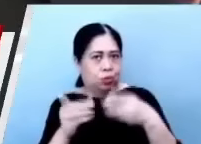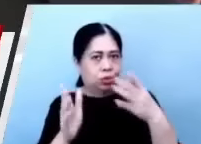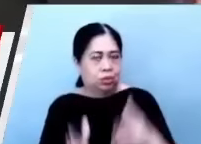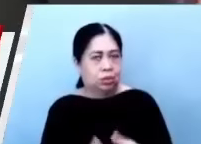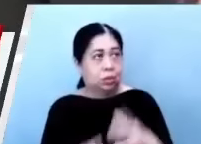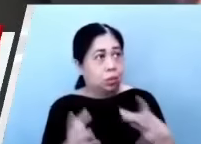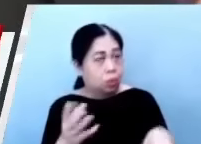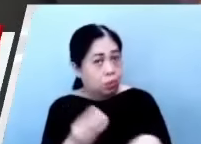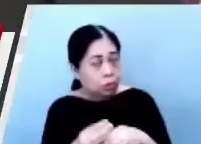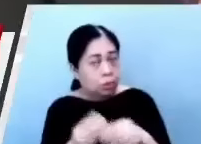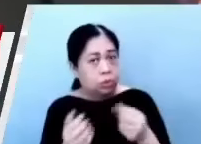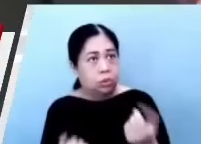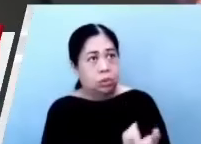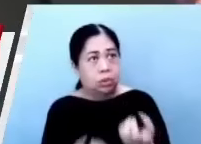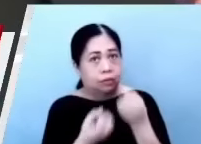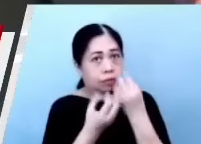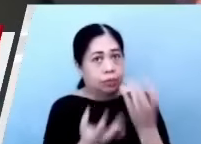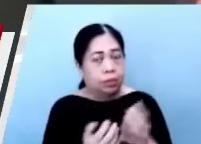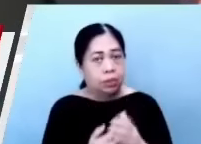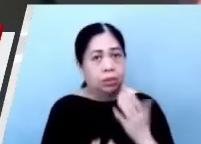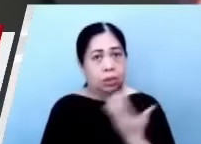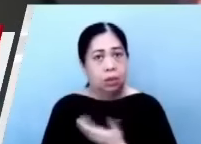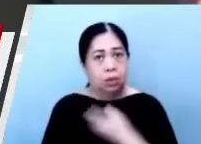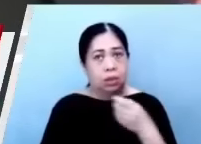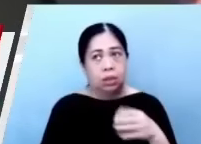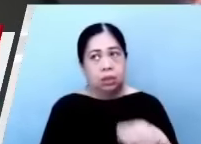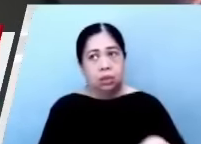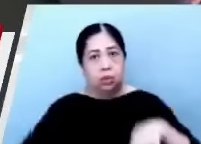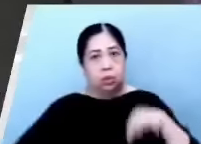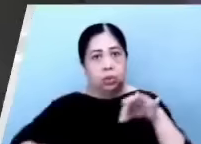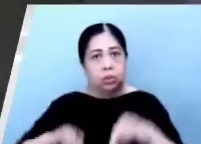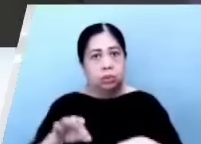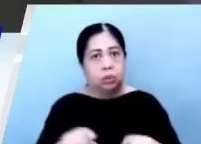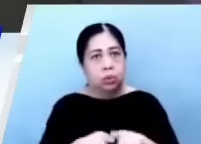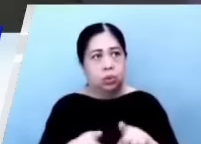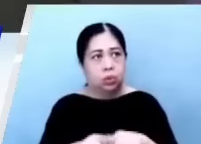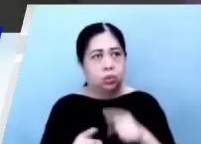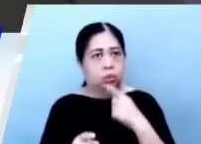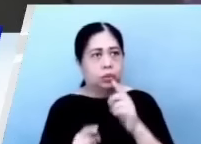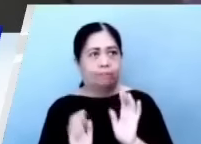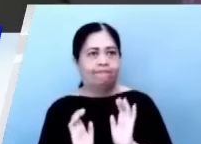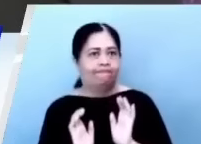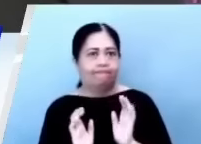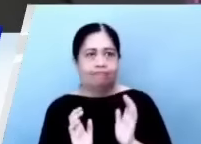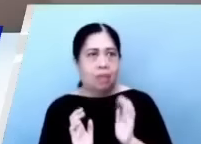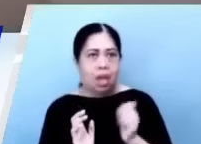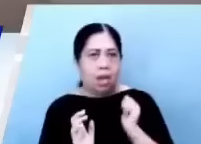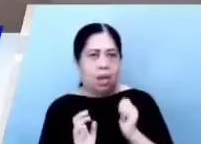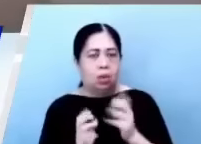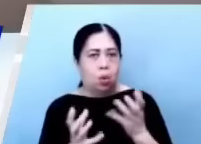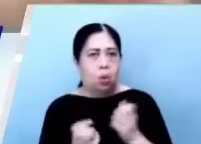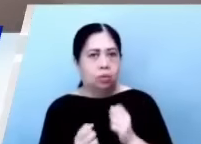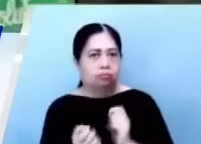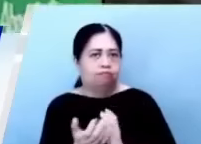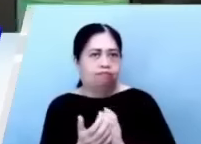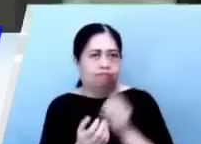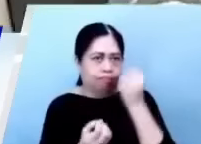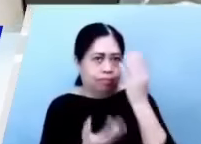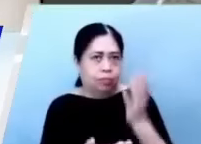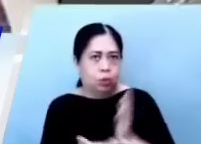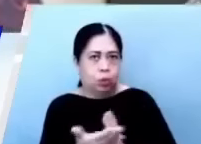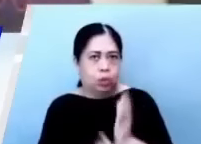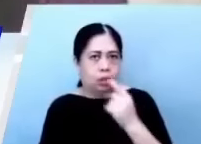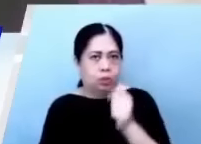committee, our contributors were also invoking their right to privacy. Ibinalik na raw niya